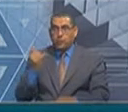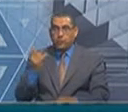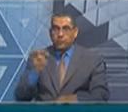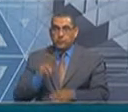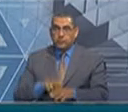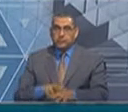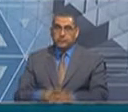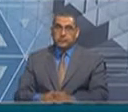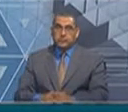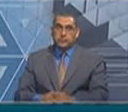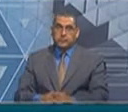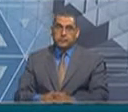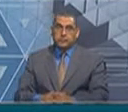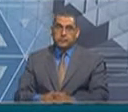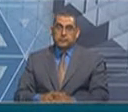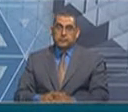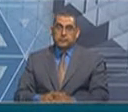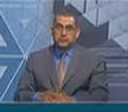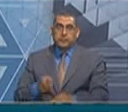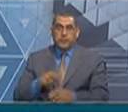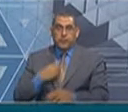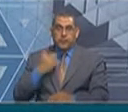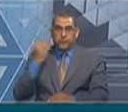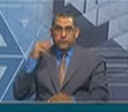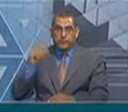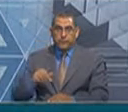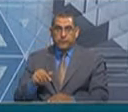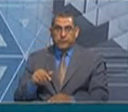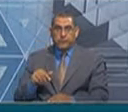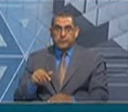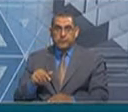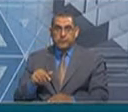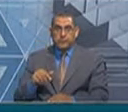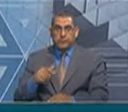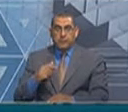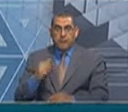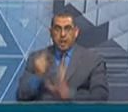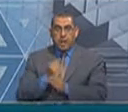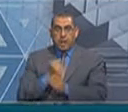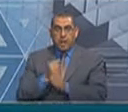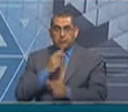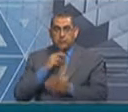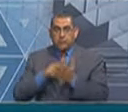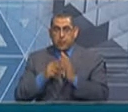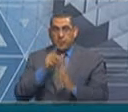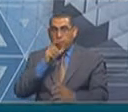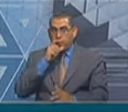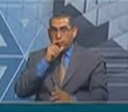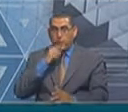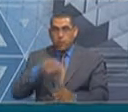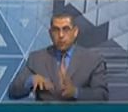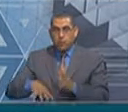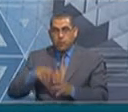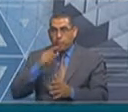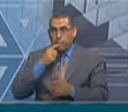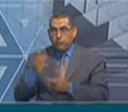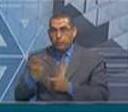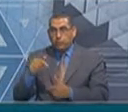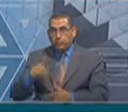كأجمل مسطح أخضر. عندنا طبعا في كأعمال لوجستية خدمات هنا، محطات المية ومحطات الري ومحطة